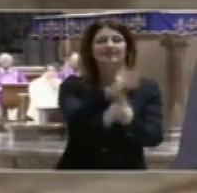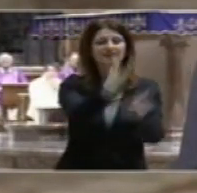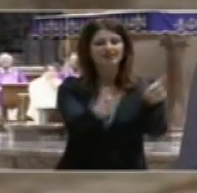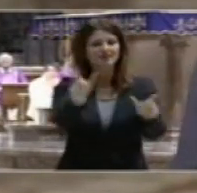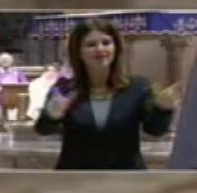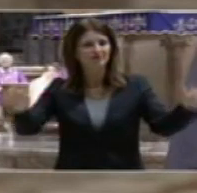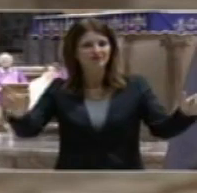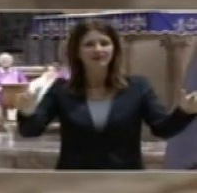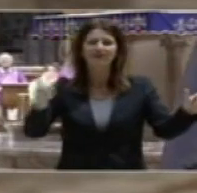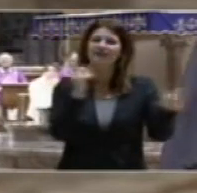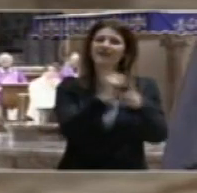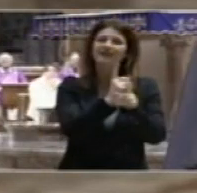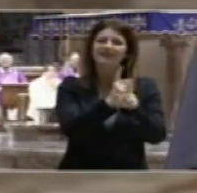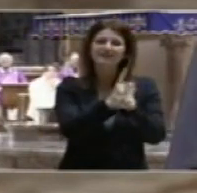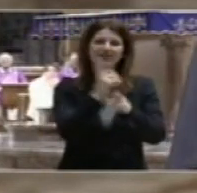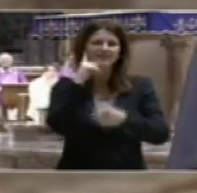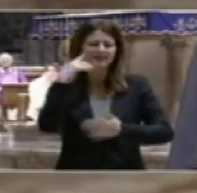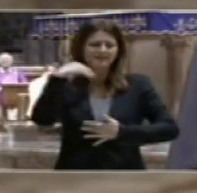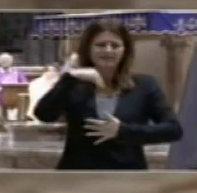non lasciatevi prendere